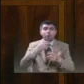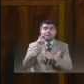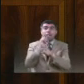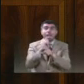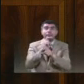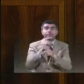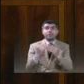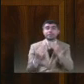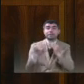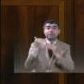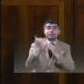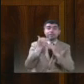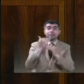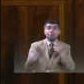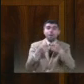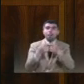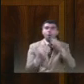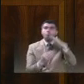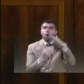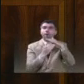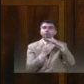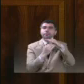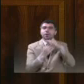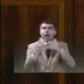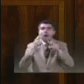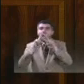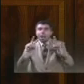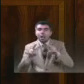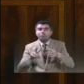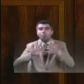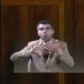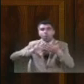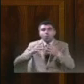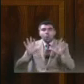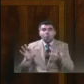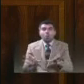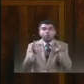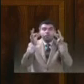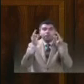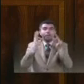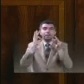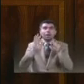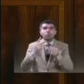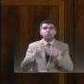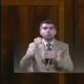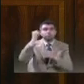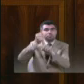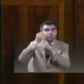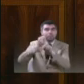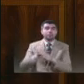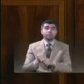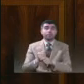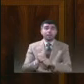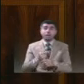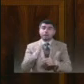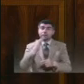الدين وتخفيض من وطأته على الاستثمار العمومي وعلى التنمية البشرية والاقتصادية عموما. إن الحكومات